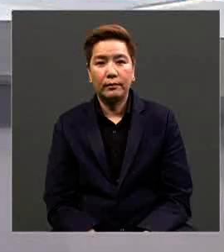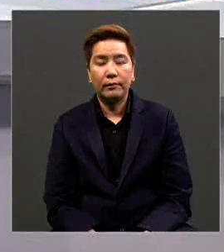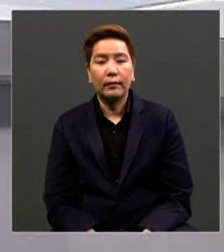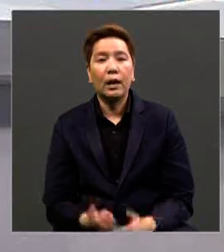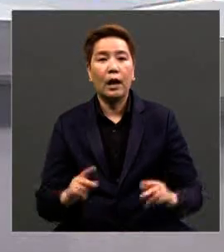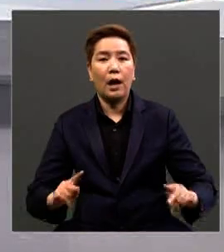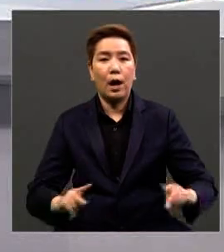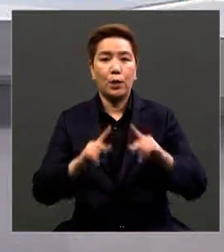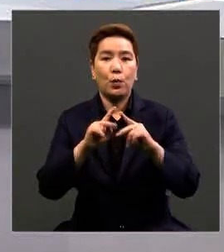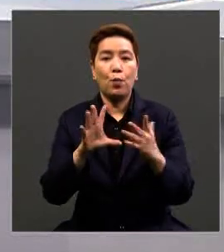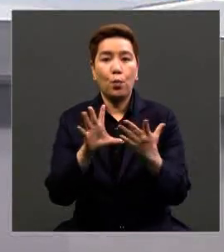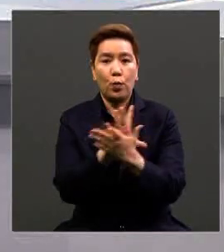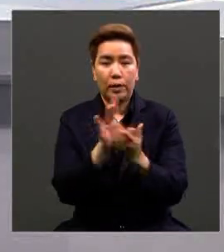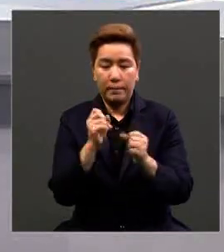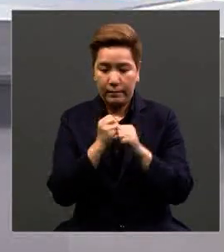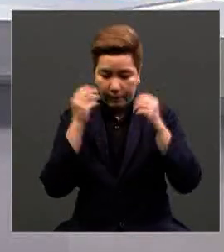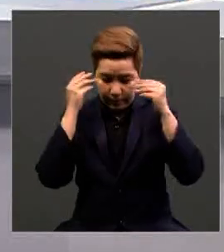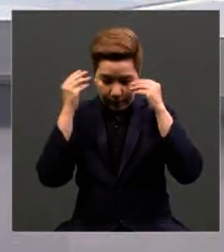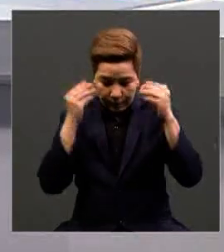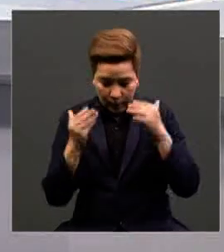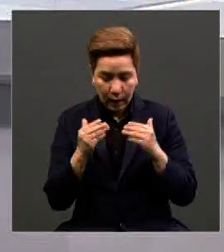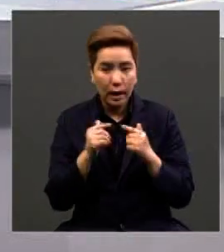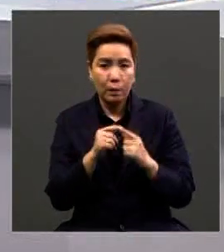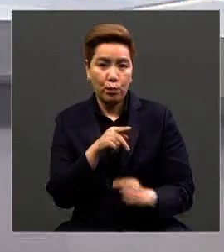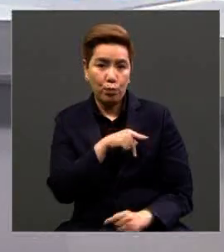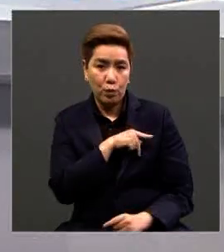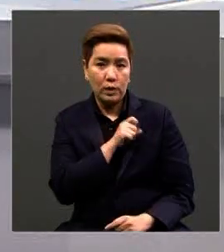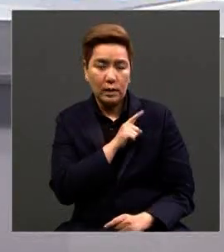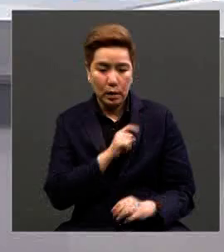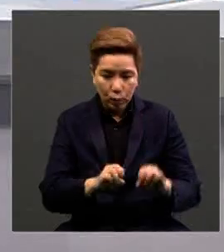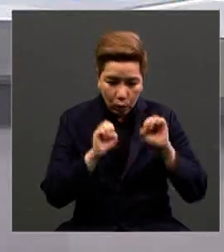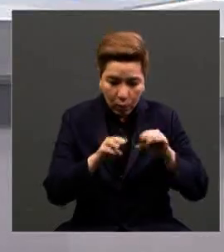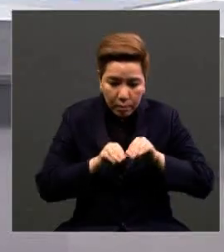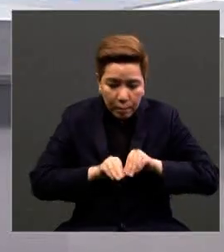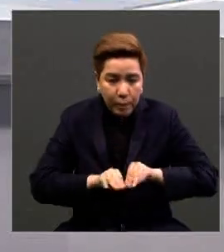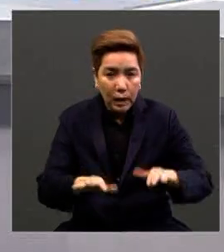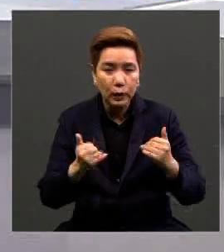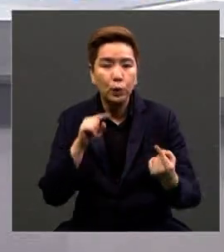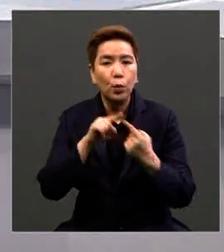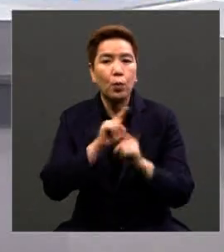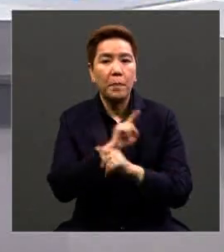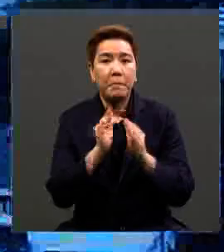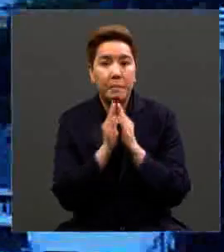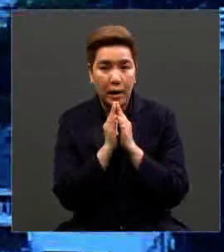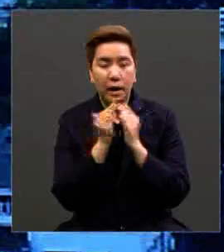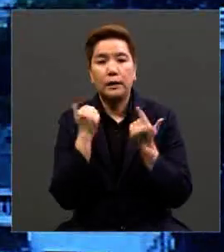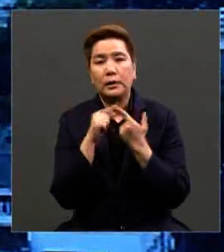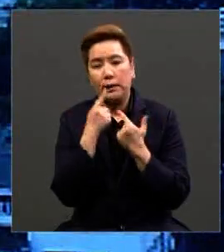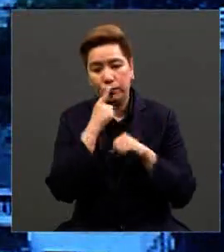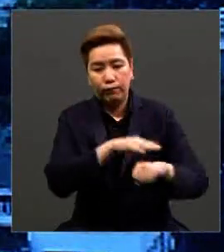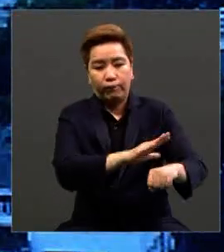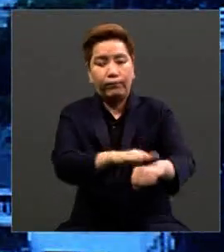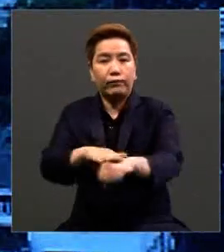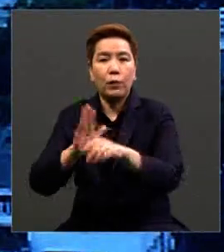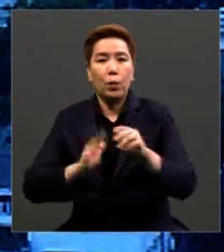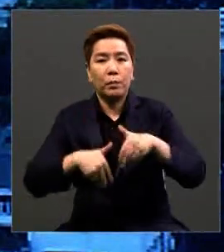ทางด้านของกระทรวงวัฒนธรรมนะคะก็จัดกิจกรรมส่งเสริมพระพุทธศาสนาเนื่องในเทศกาลวันอาสาฬหบูชาและวันเข้าพรรษานะคะโดยมีการเชิญชวนประช